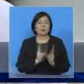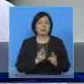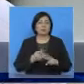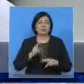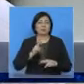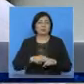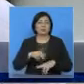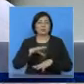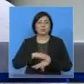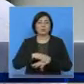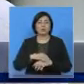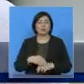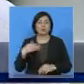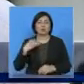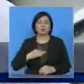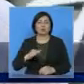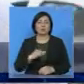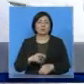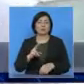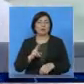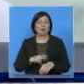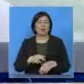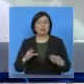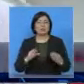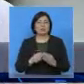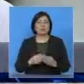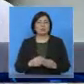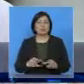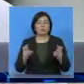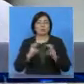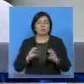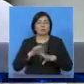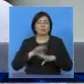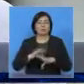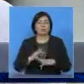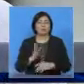бойынша Ақтөбе облысы полиция департаментінен тергеу амалдары жүргізіліп жатыр.